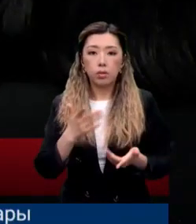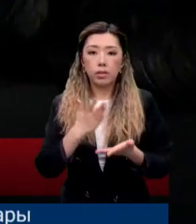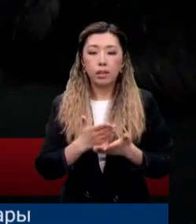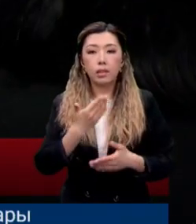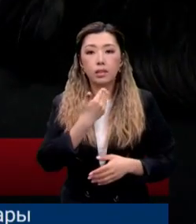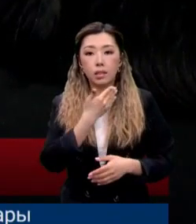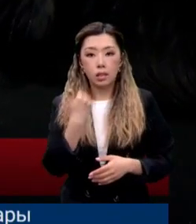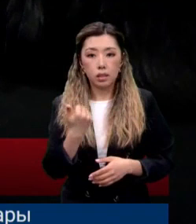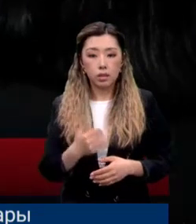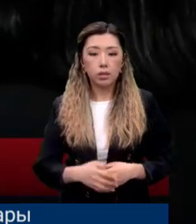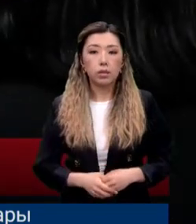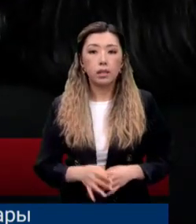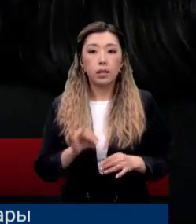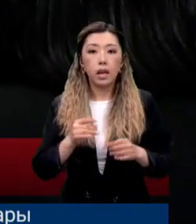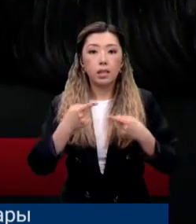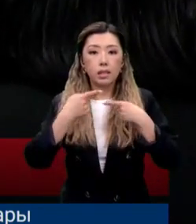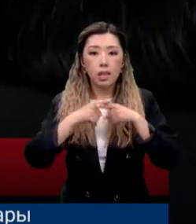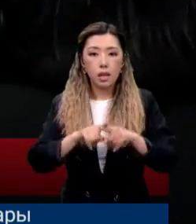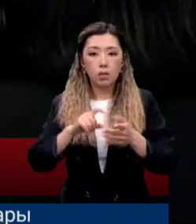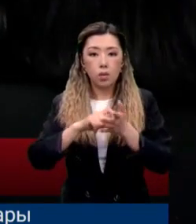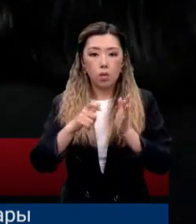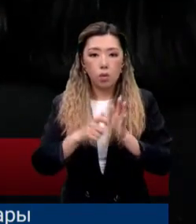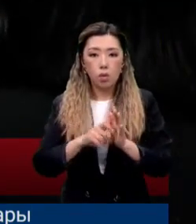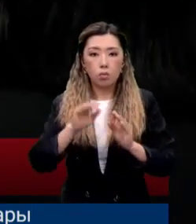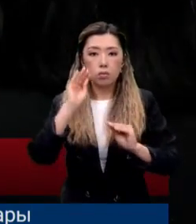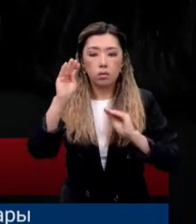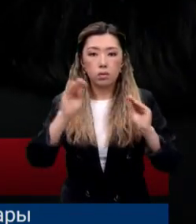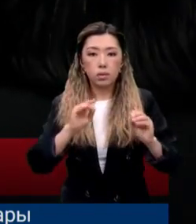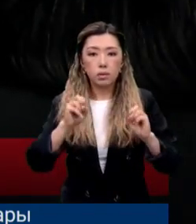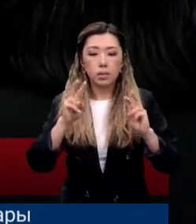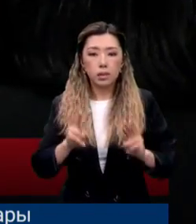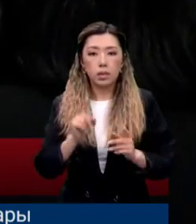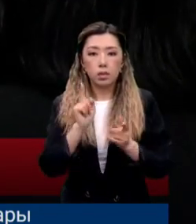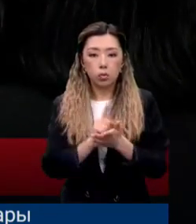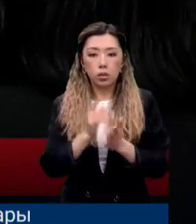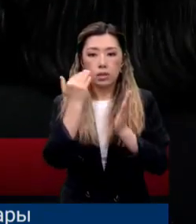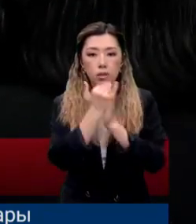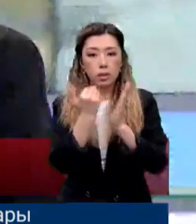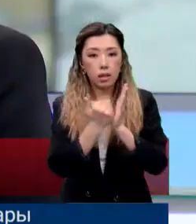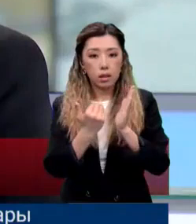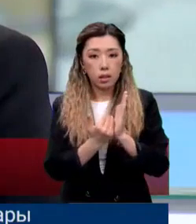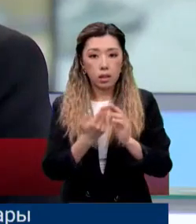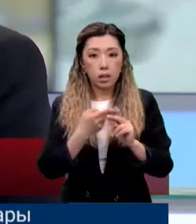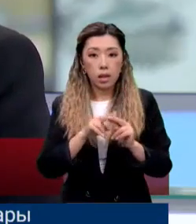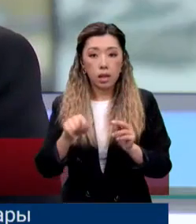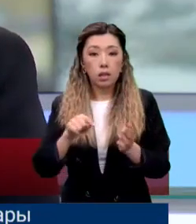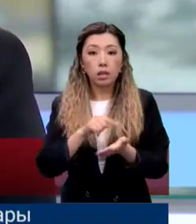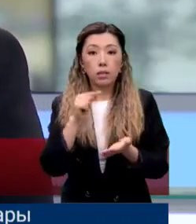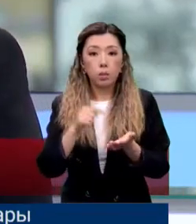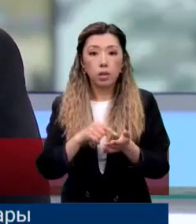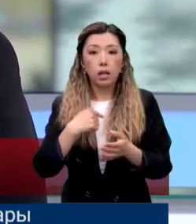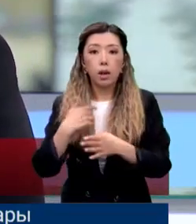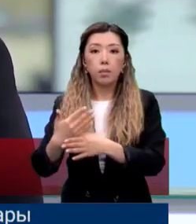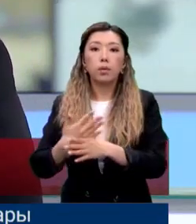препарата. И оборудована ли она по тем стандартам, которые необходимы. И в данном вопросе нам